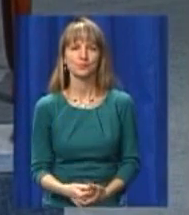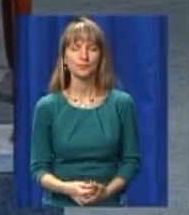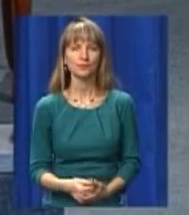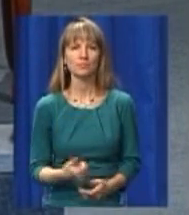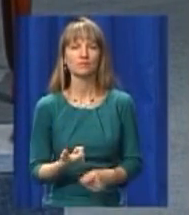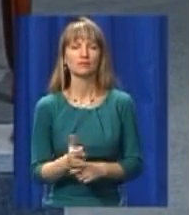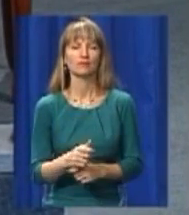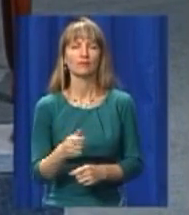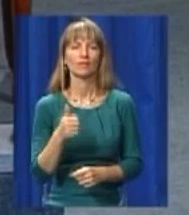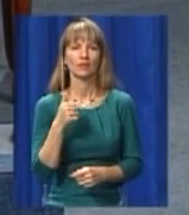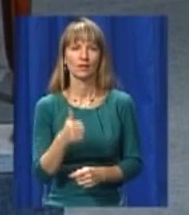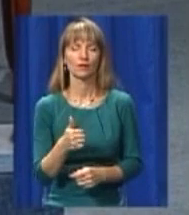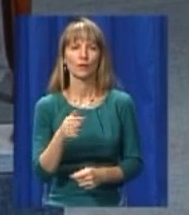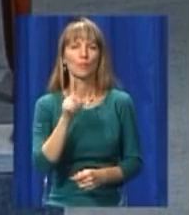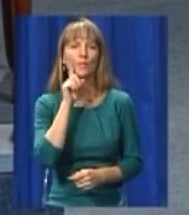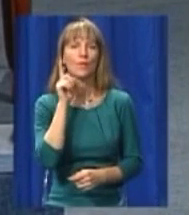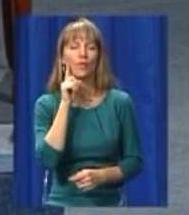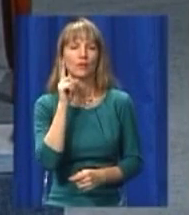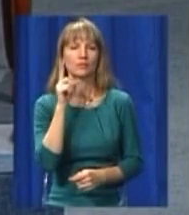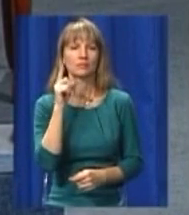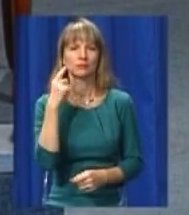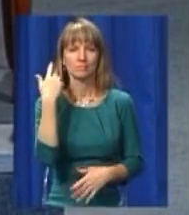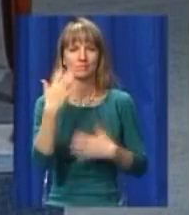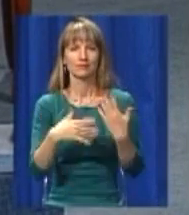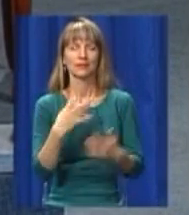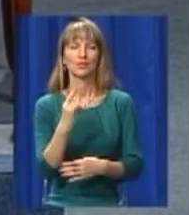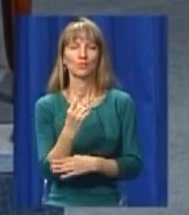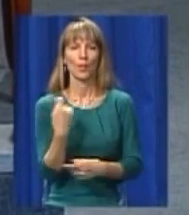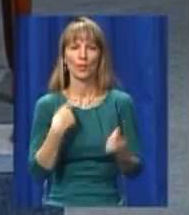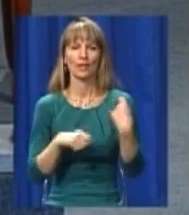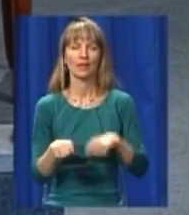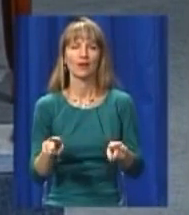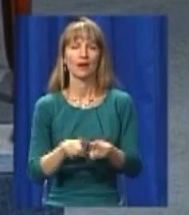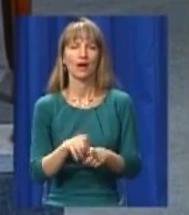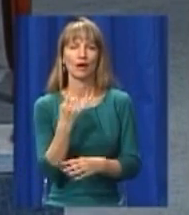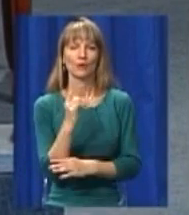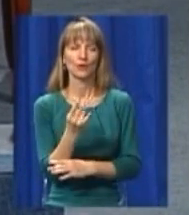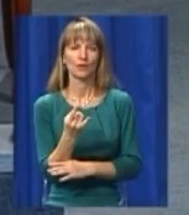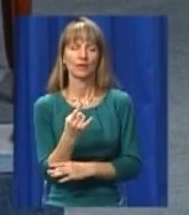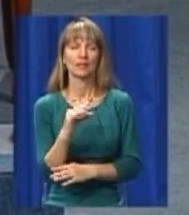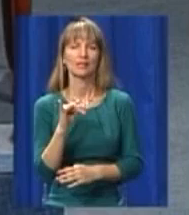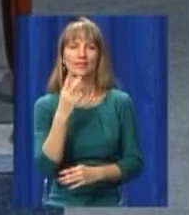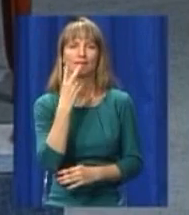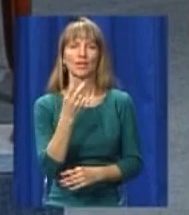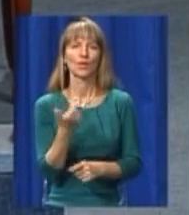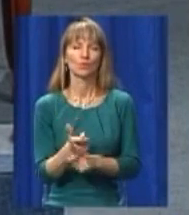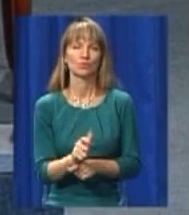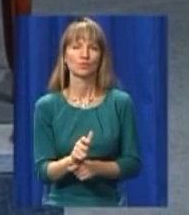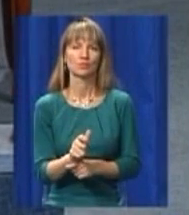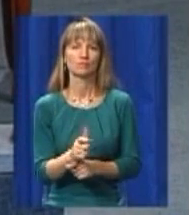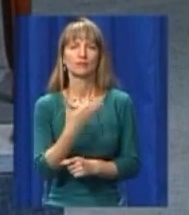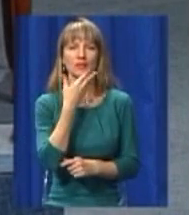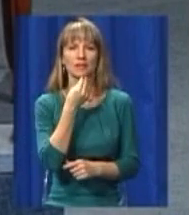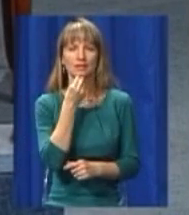дійсно таки дуже зараз молодь помішана як на ляльках, вдягаються якось як ляльки. Ну, і виглядає це дуже, ну,